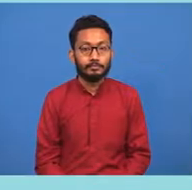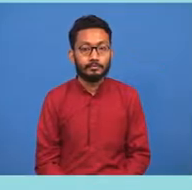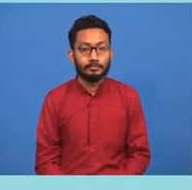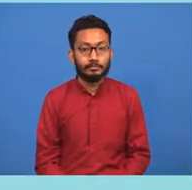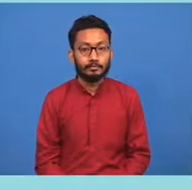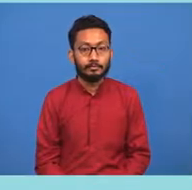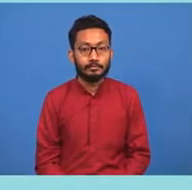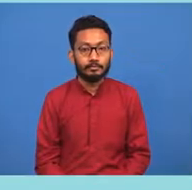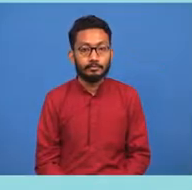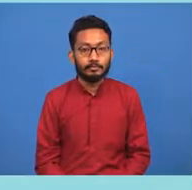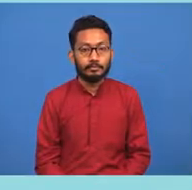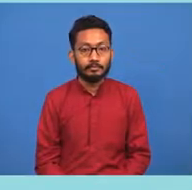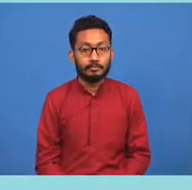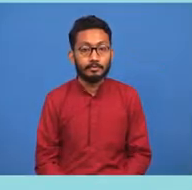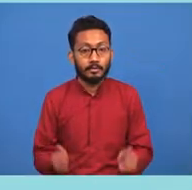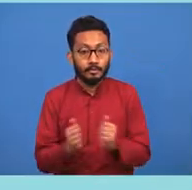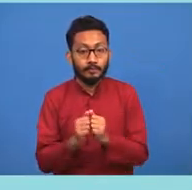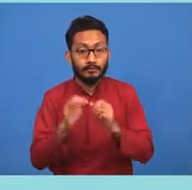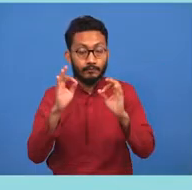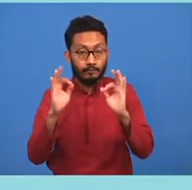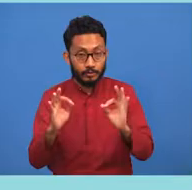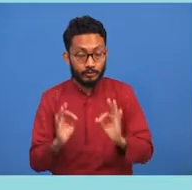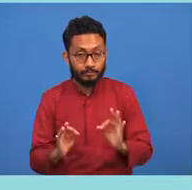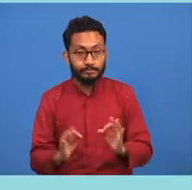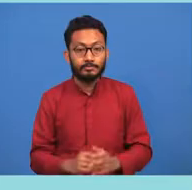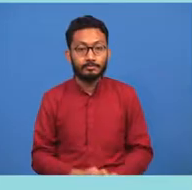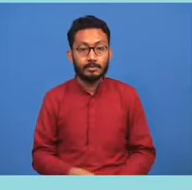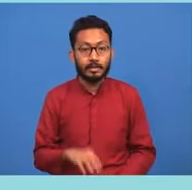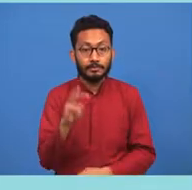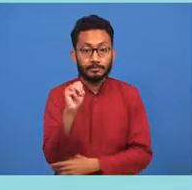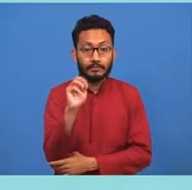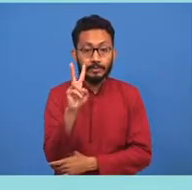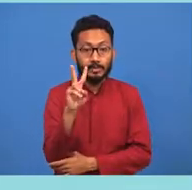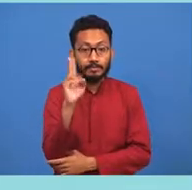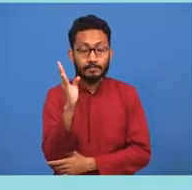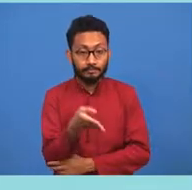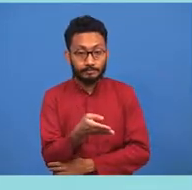iaitu dengan formula MV bahagi 1000